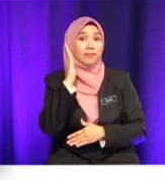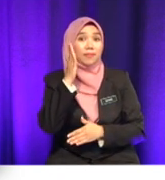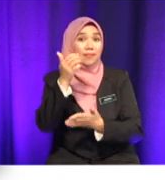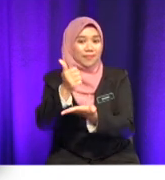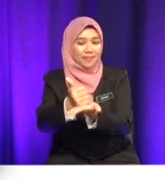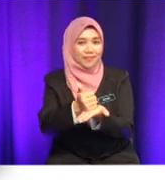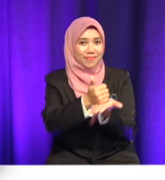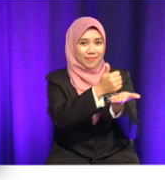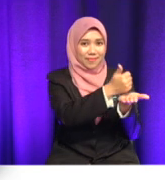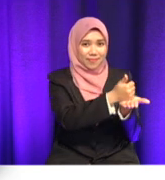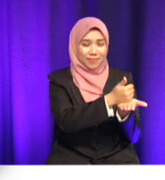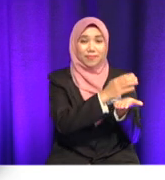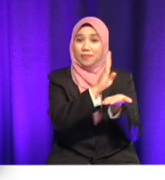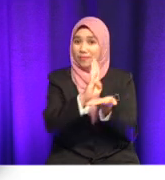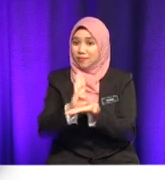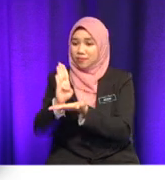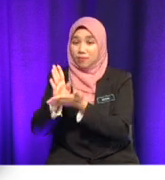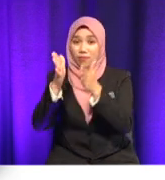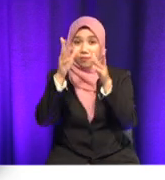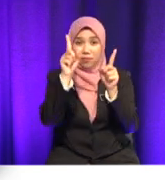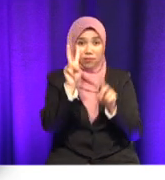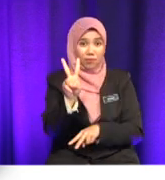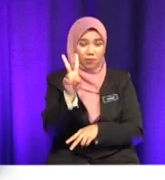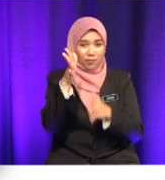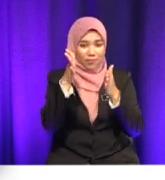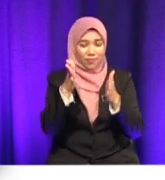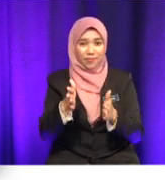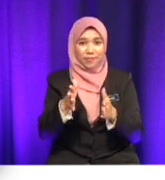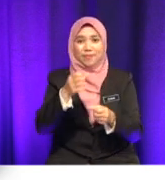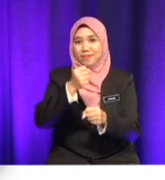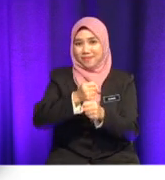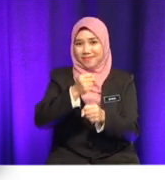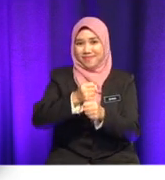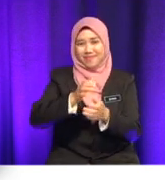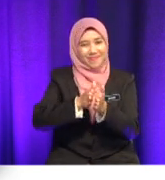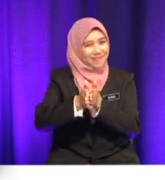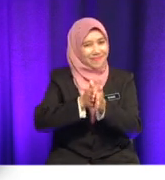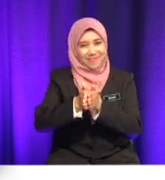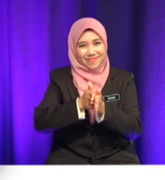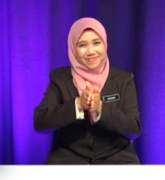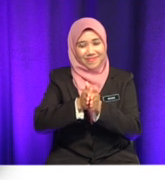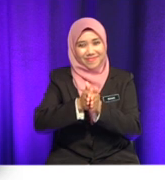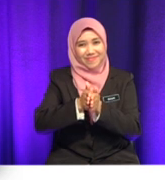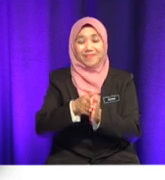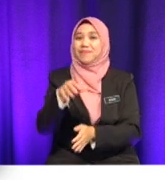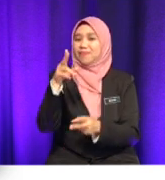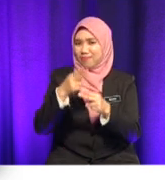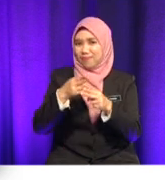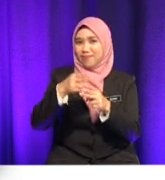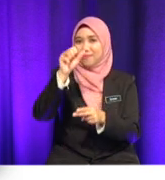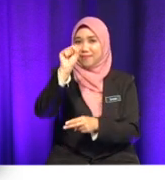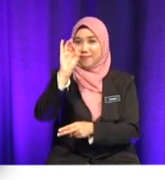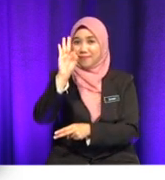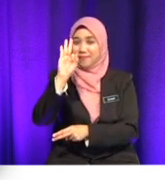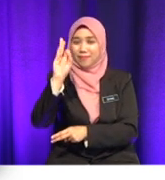masjid dibantu oleh dua orang pekerja yang sangat rajin yaitu Saiful